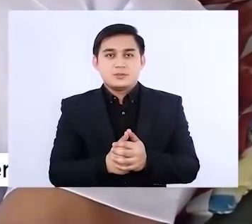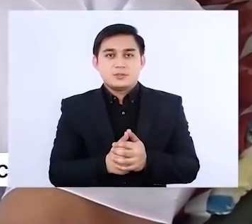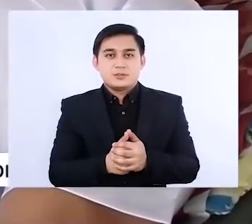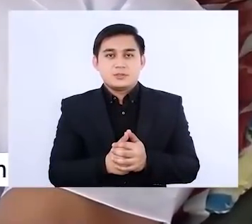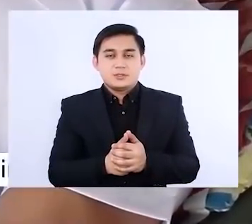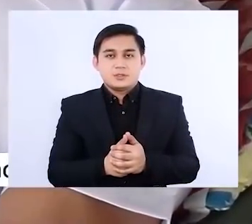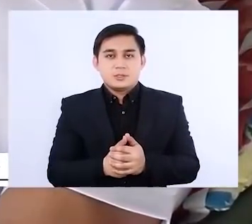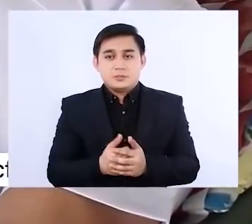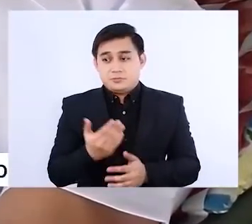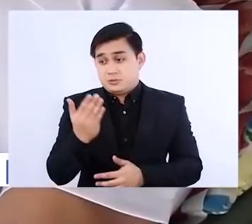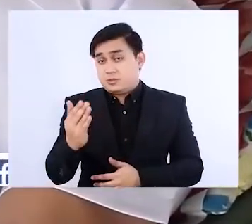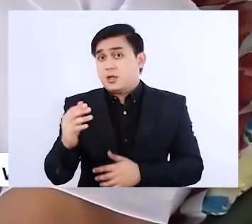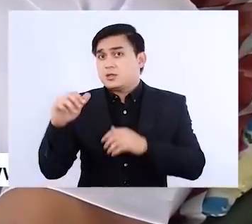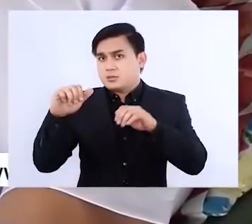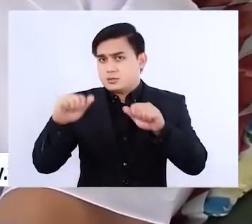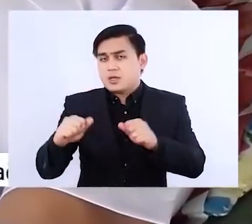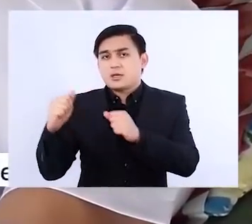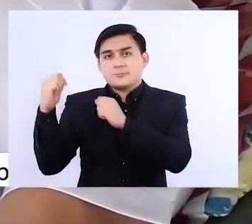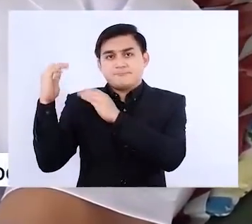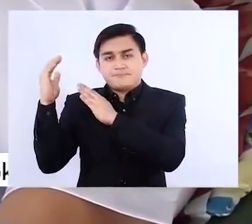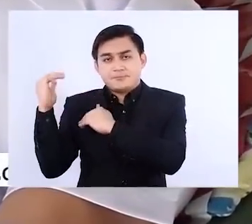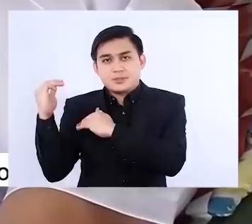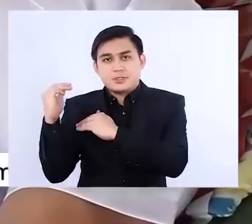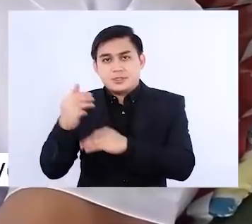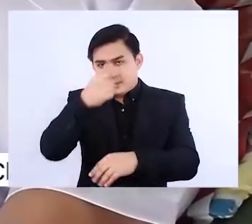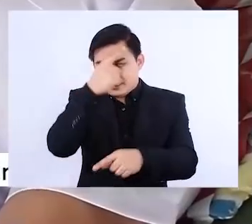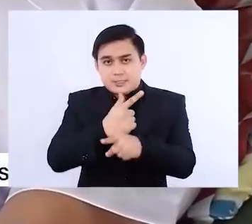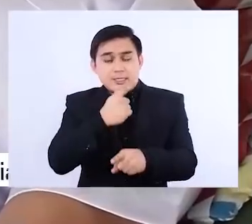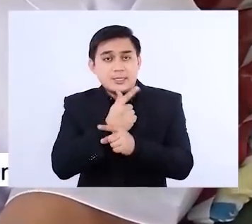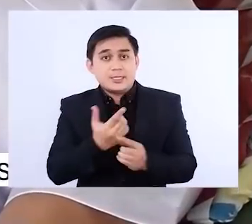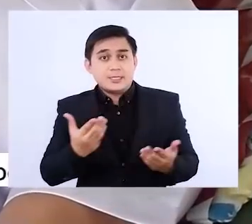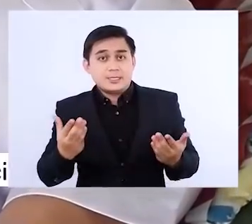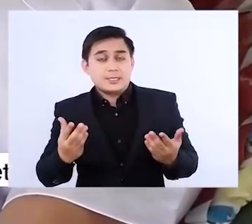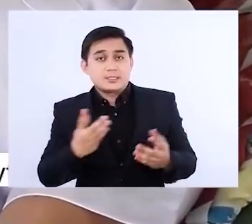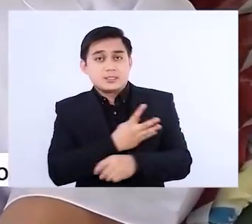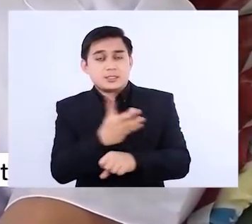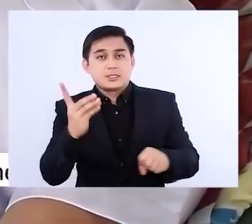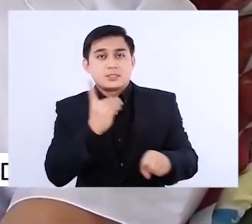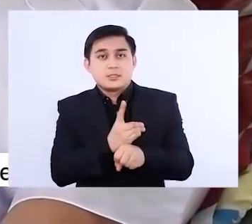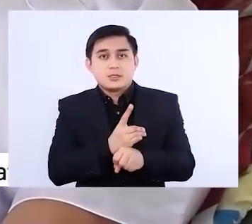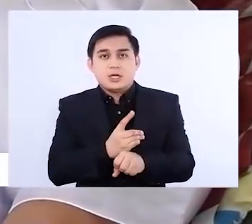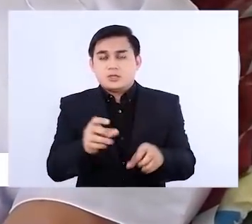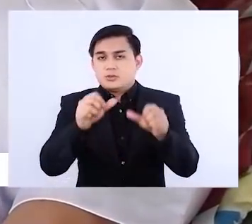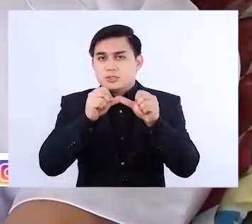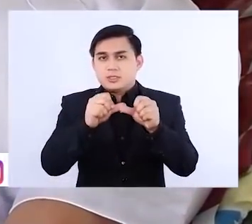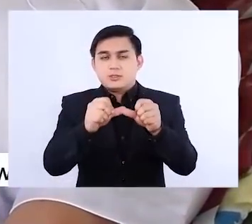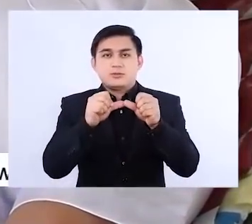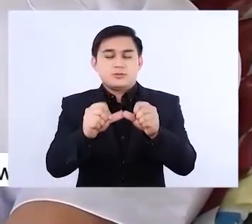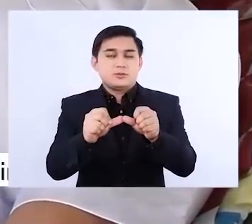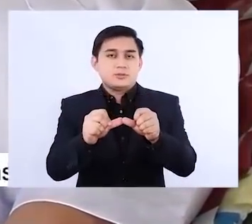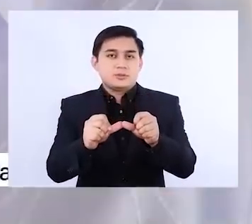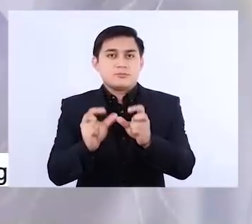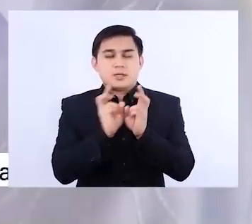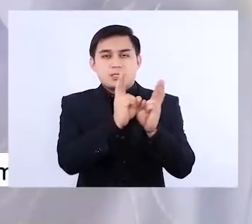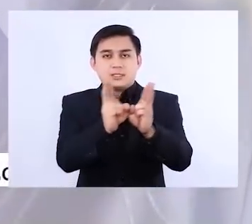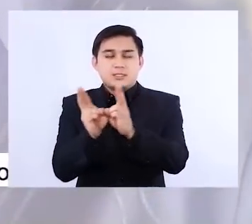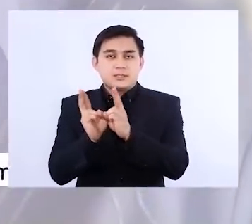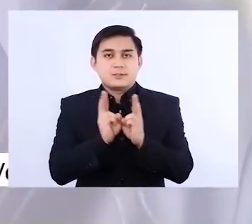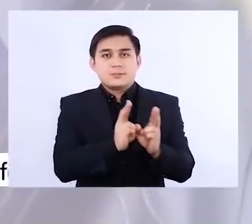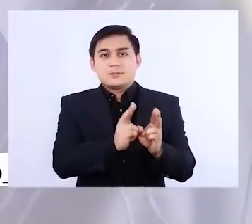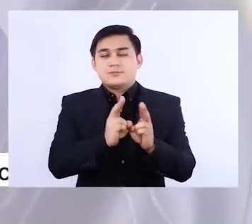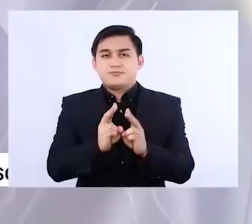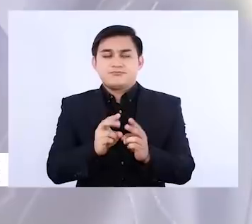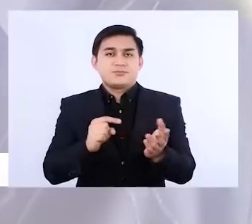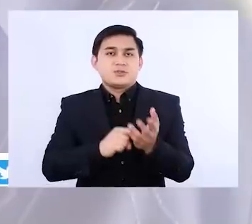ating namamahala na ang mga kapatid dito po sa distrito ay patuloy po na makikipagkaisa sa ganitong